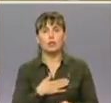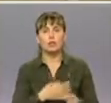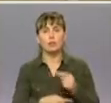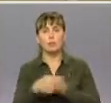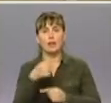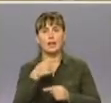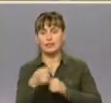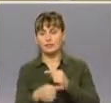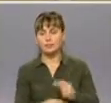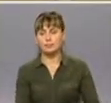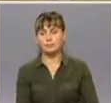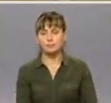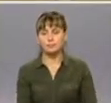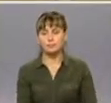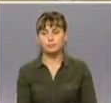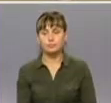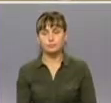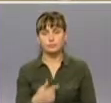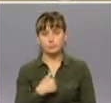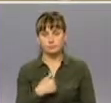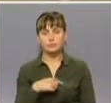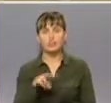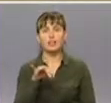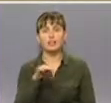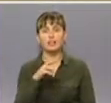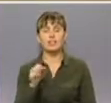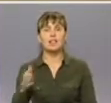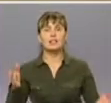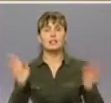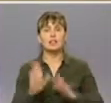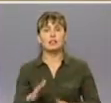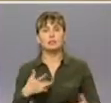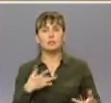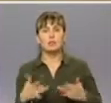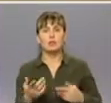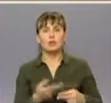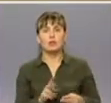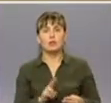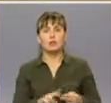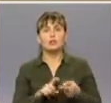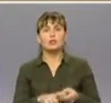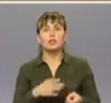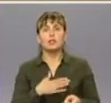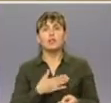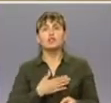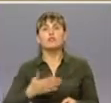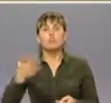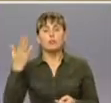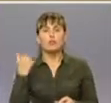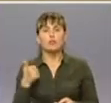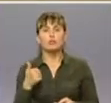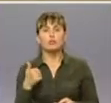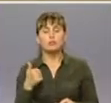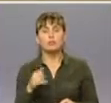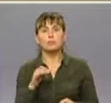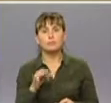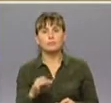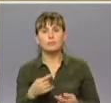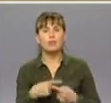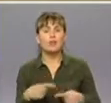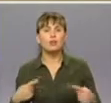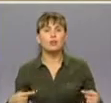и в Литве ставил спектакли, которые касаются нашего прошлого, то есть народных